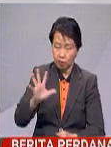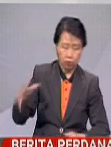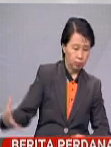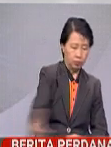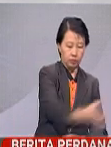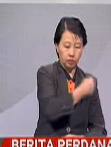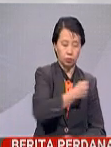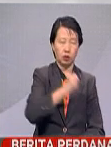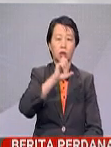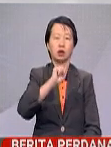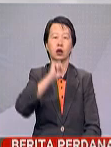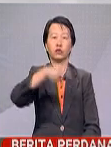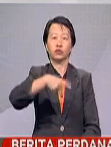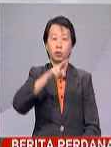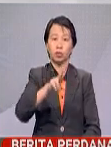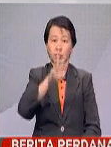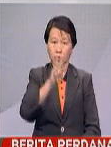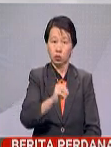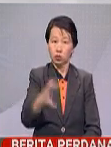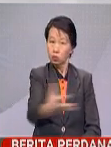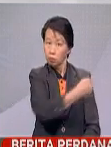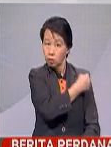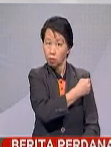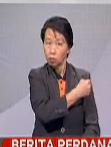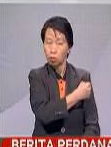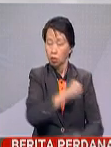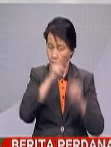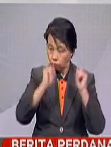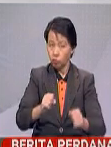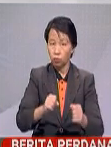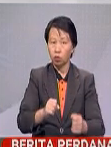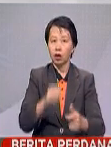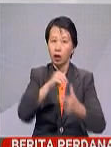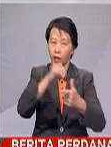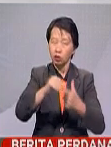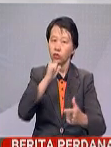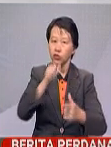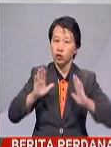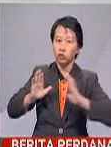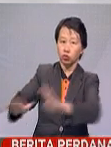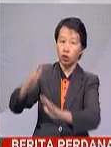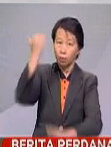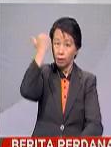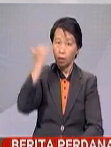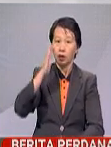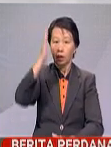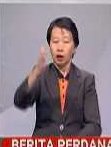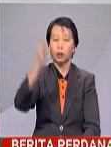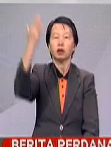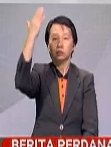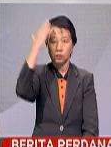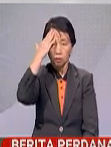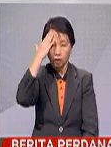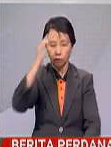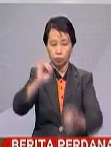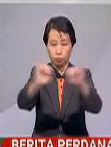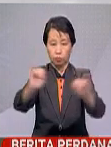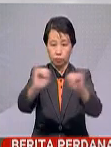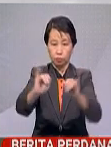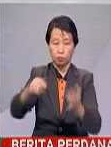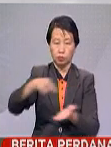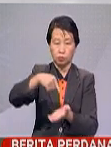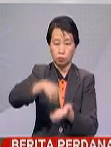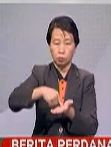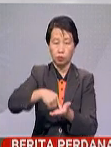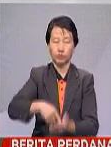disita Suruhanjaya Pencegahan Rasuah Malaysia SPRM dibenarkan atau ditolak mahkamah akan diketahui Isnin ini.